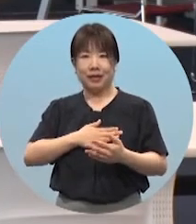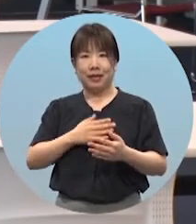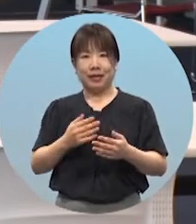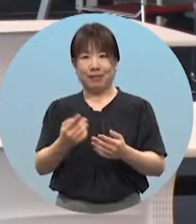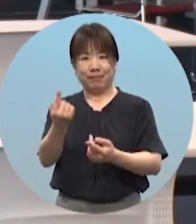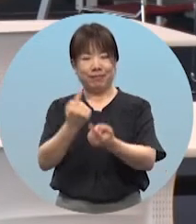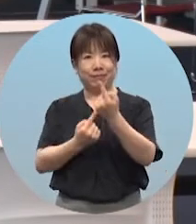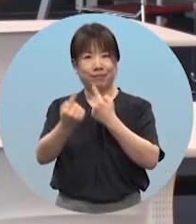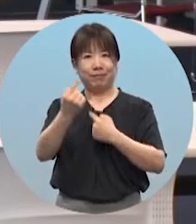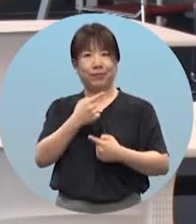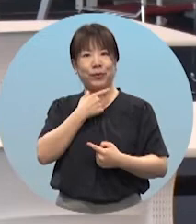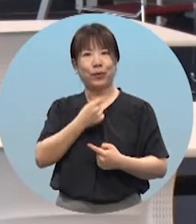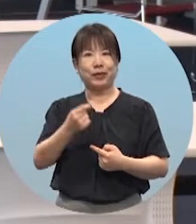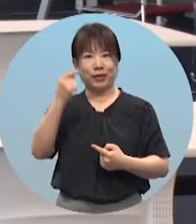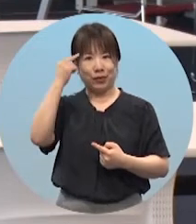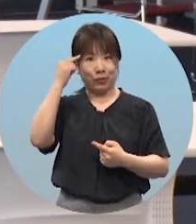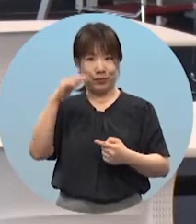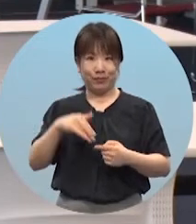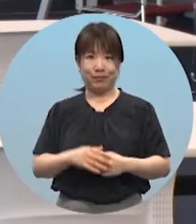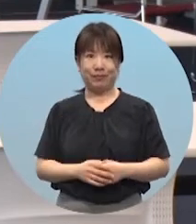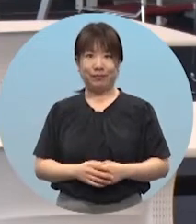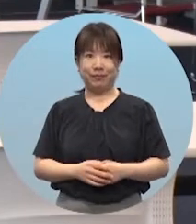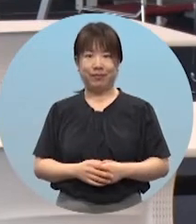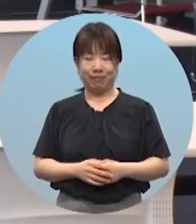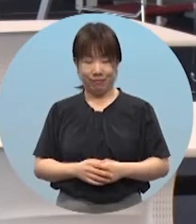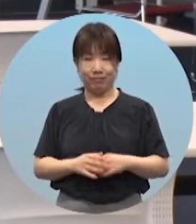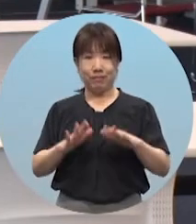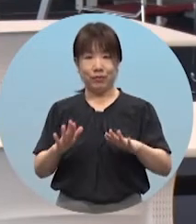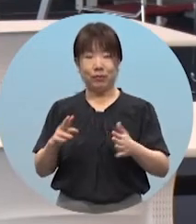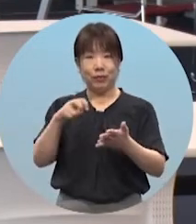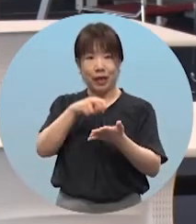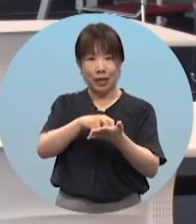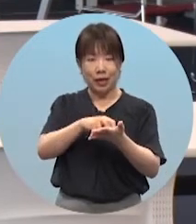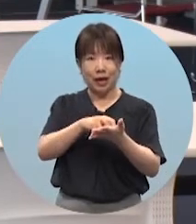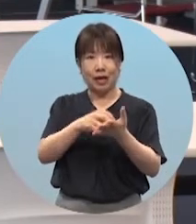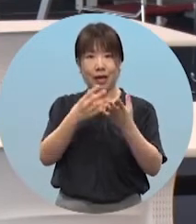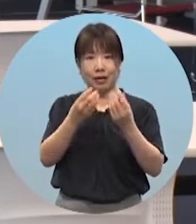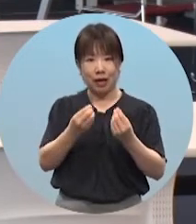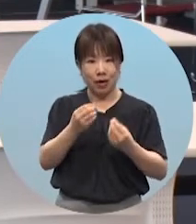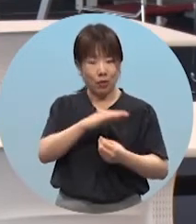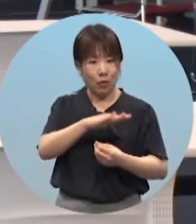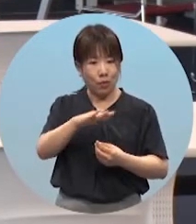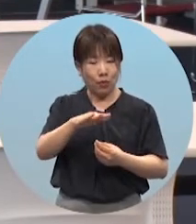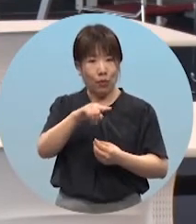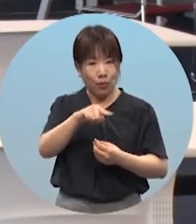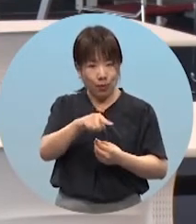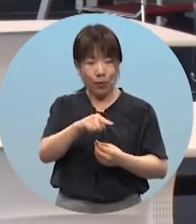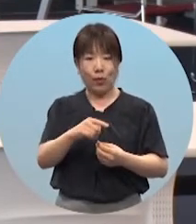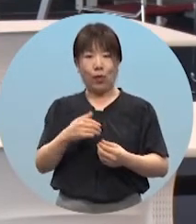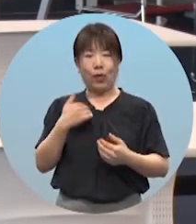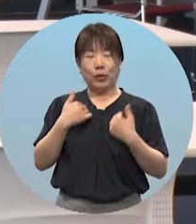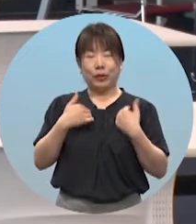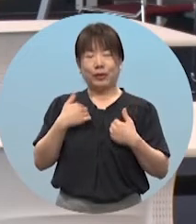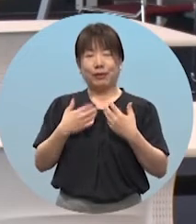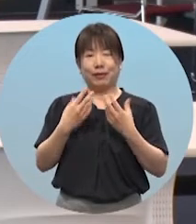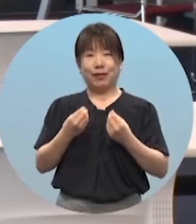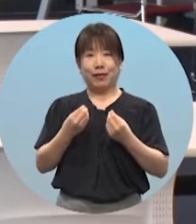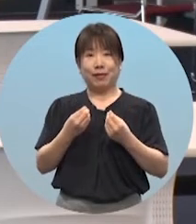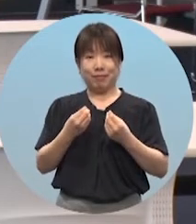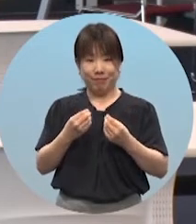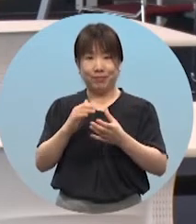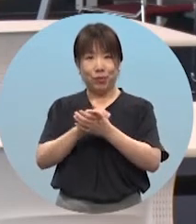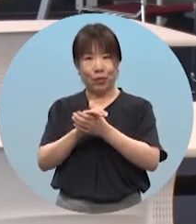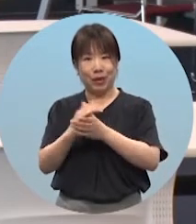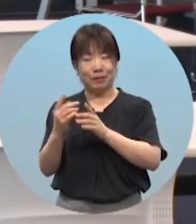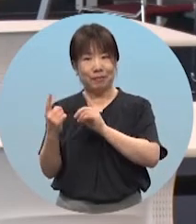した子どもさんだけでなく、口コミでそういうことが広まっていくと、この間図書館の裏側見たんだよみたい